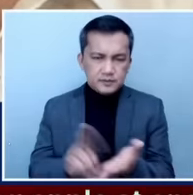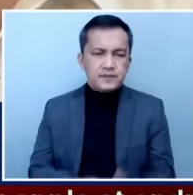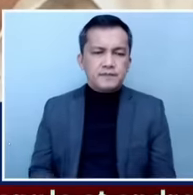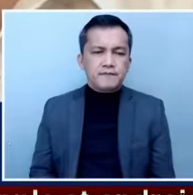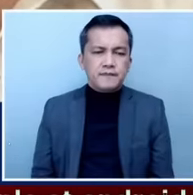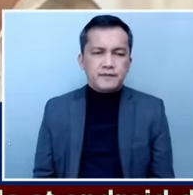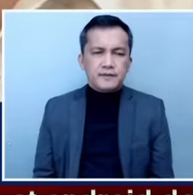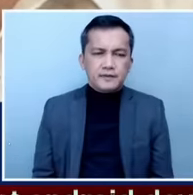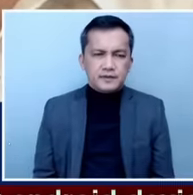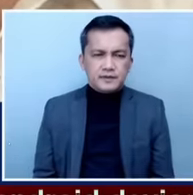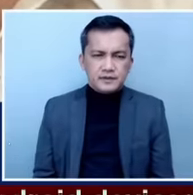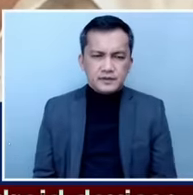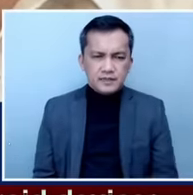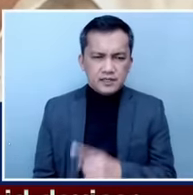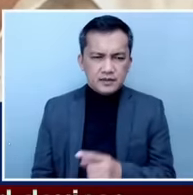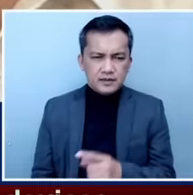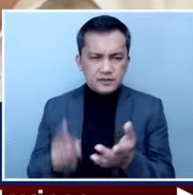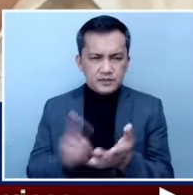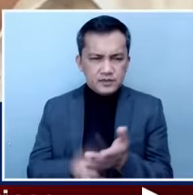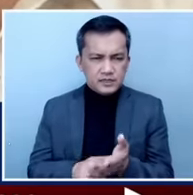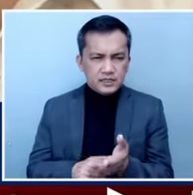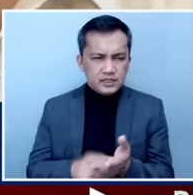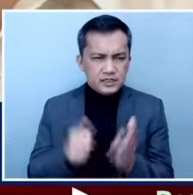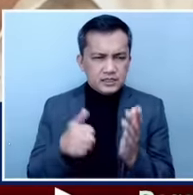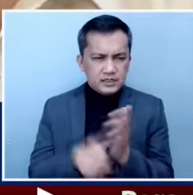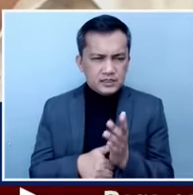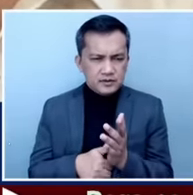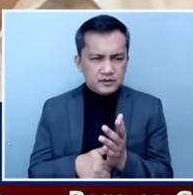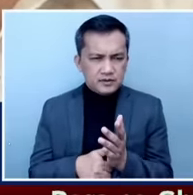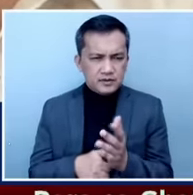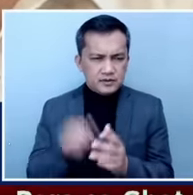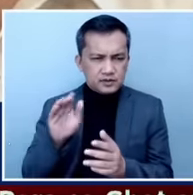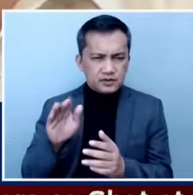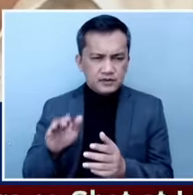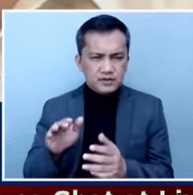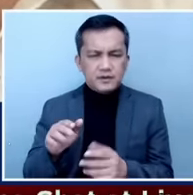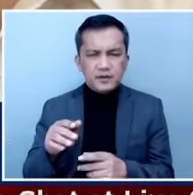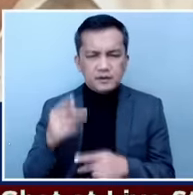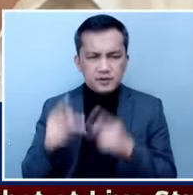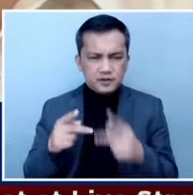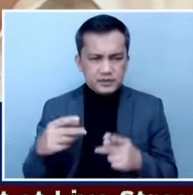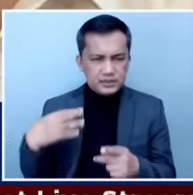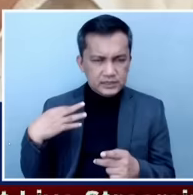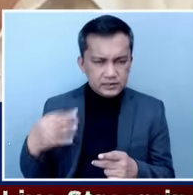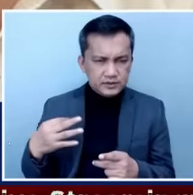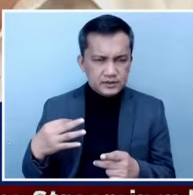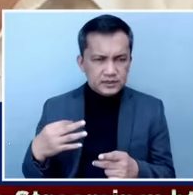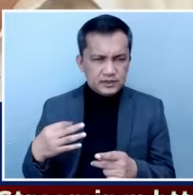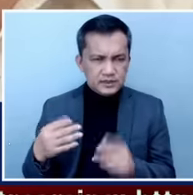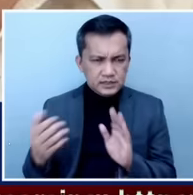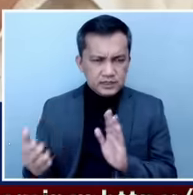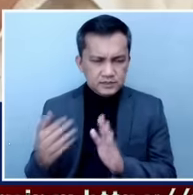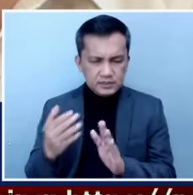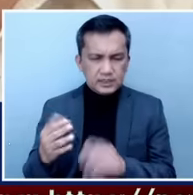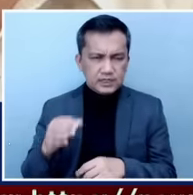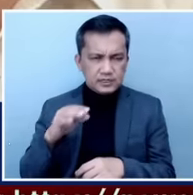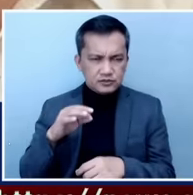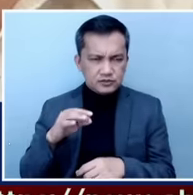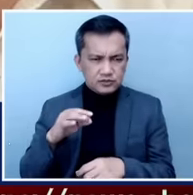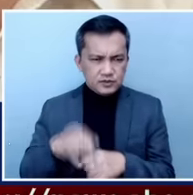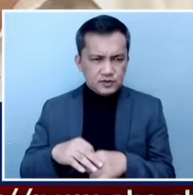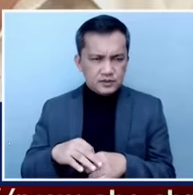ay pirmahan ng mga botante ang petition for People's Initiative sa harapan ng